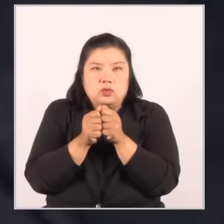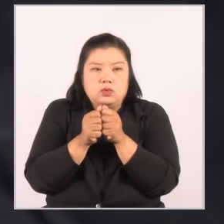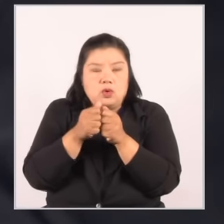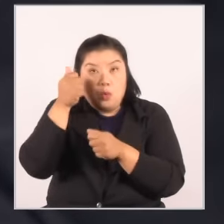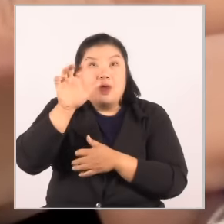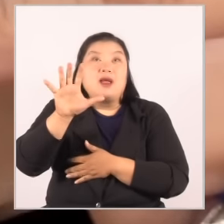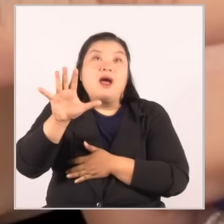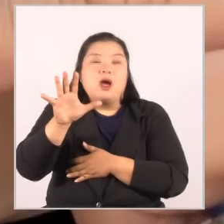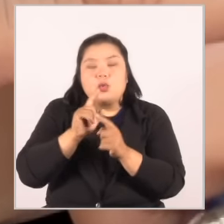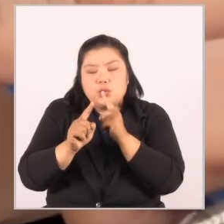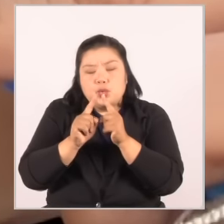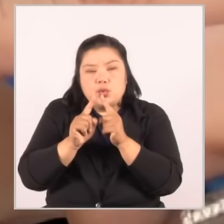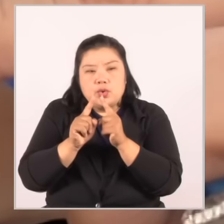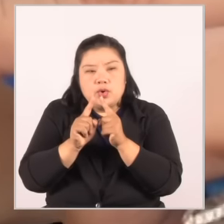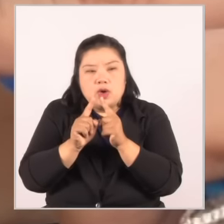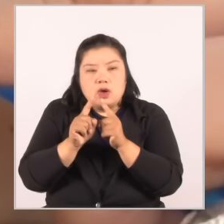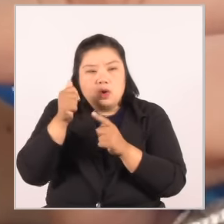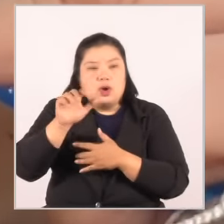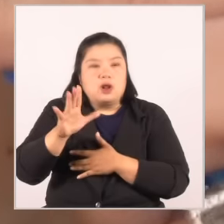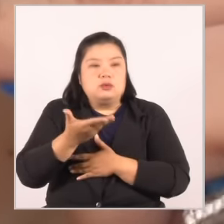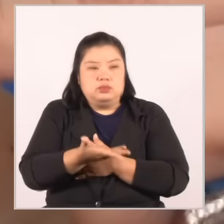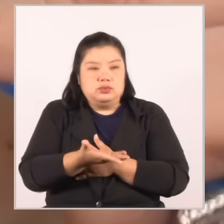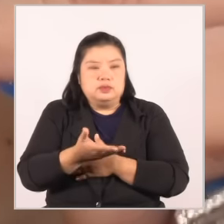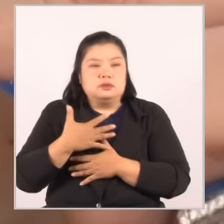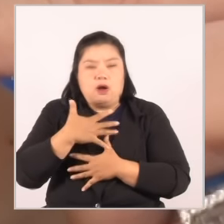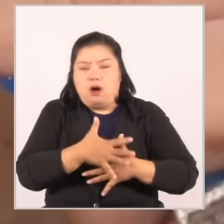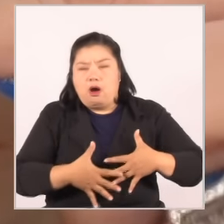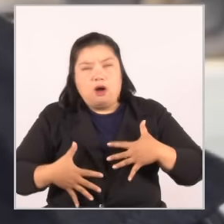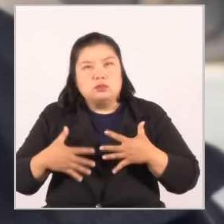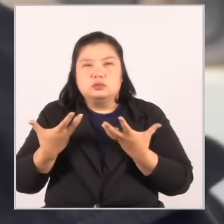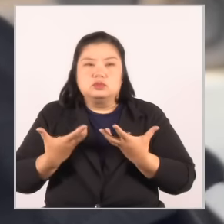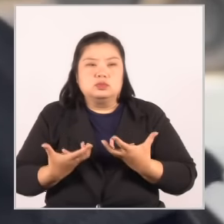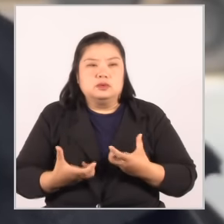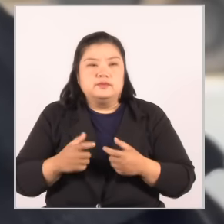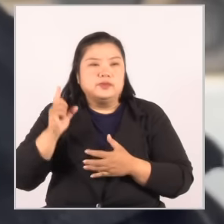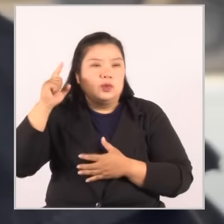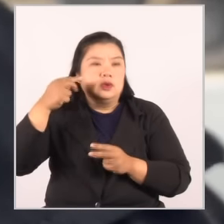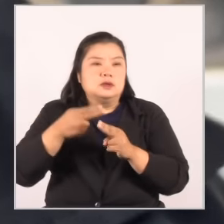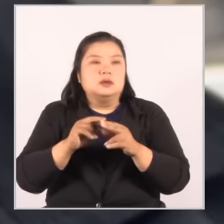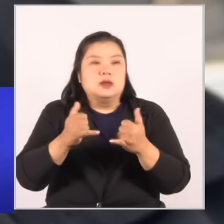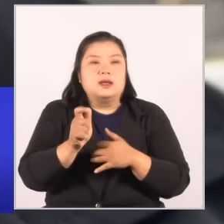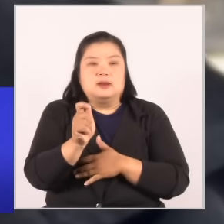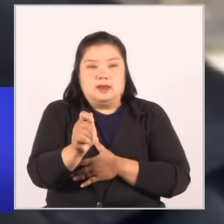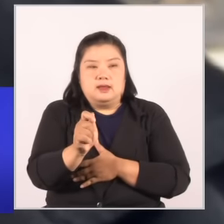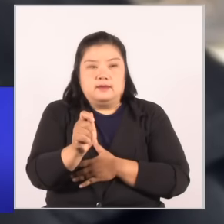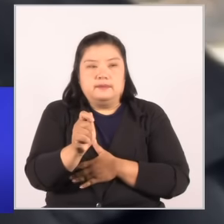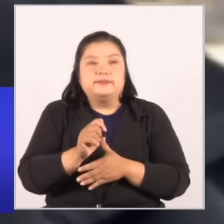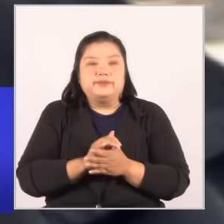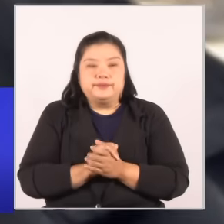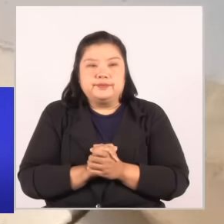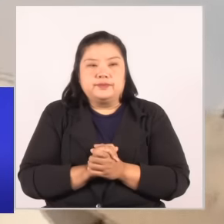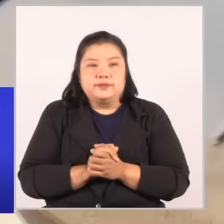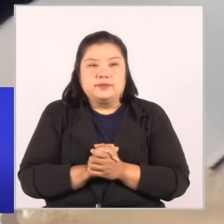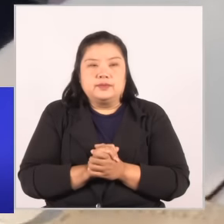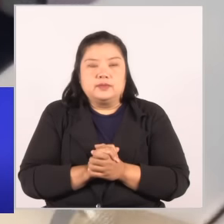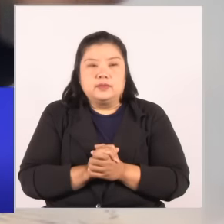าอย่างนั้นดูเธอเอาแขนนะนี่บริเวณร่างกายเธอช้ำไปหมดเลยนางสาวเอก็แล้วกันนะนามสมมตินะครับเธอบอก